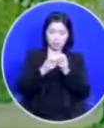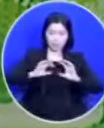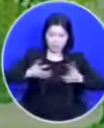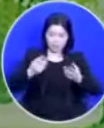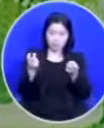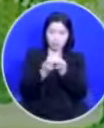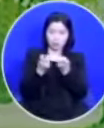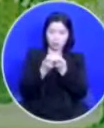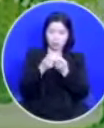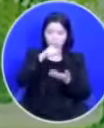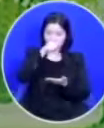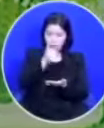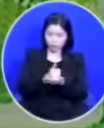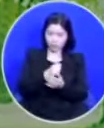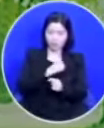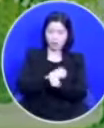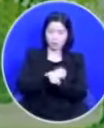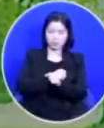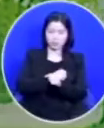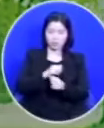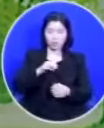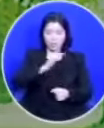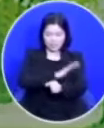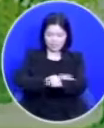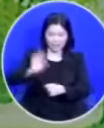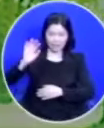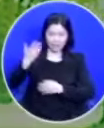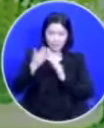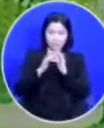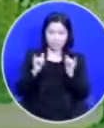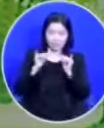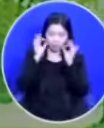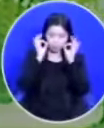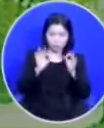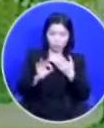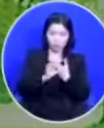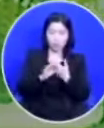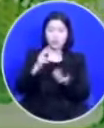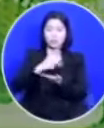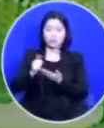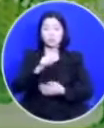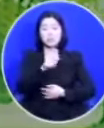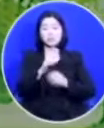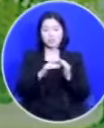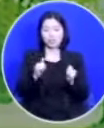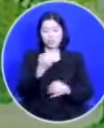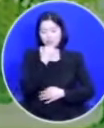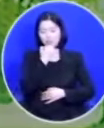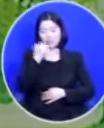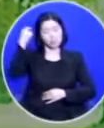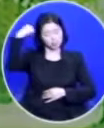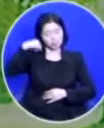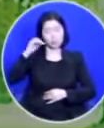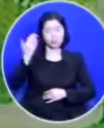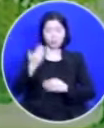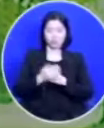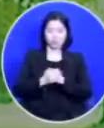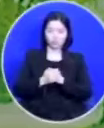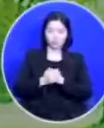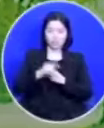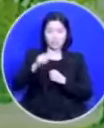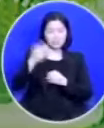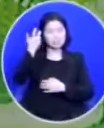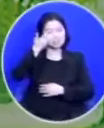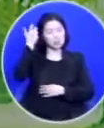죄 지으면서 잘된 사람 보면 주님이 그를 비웃듯이 는 게 느껴져요 그리고 그